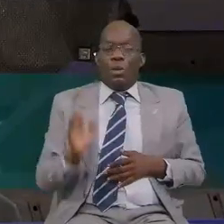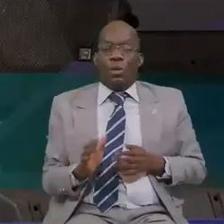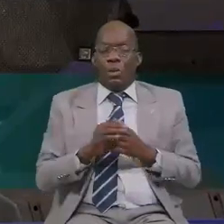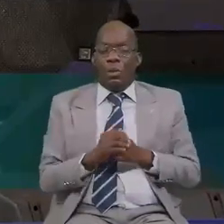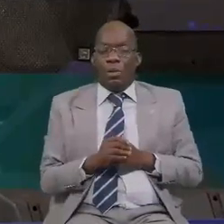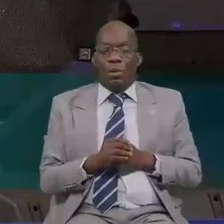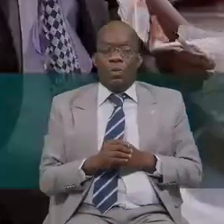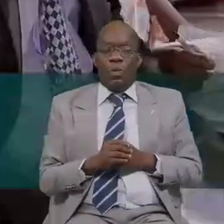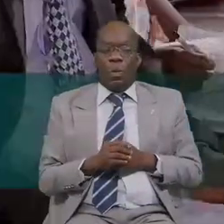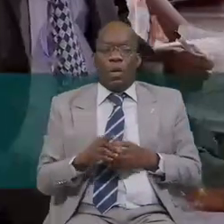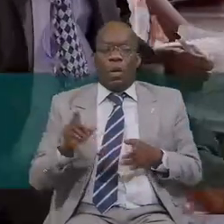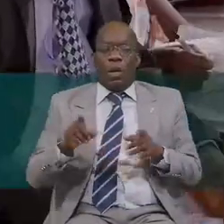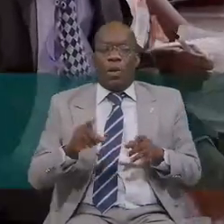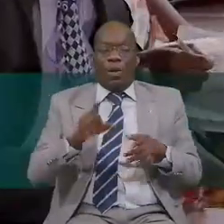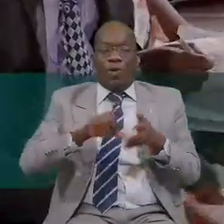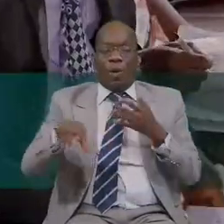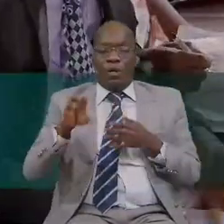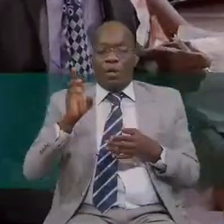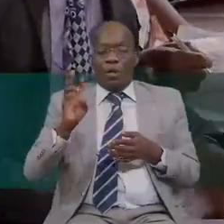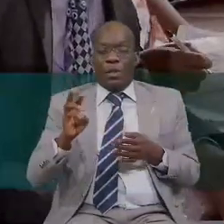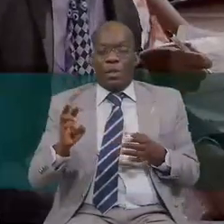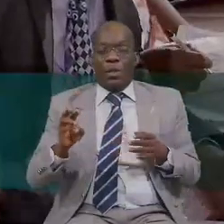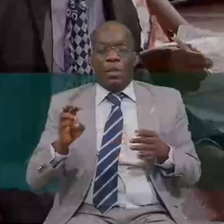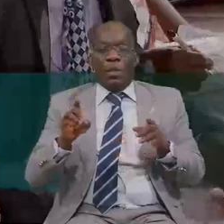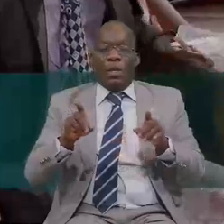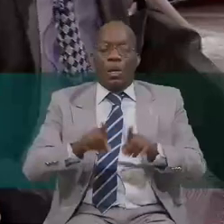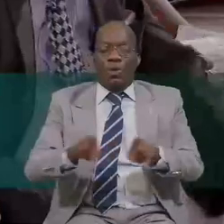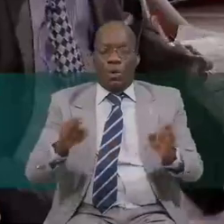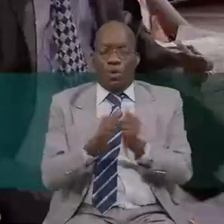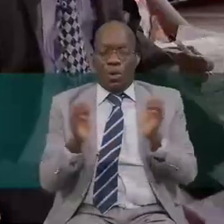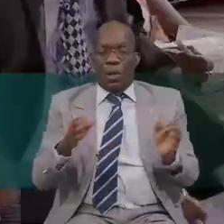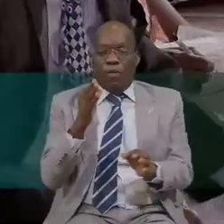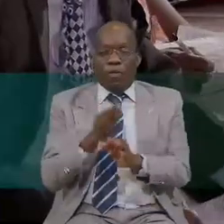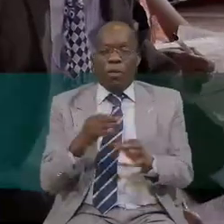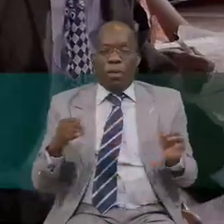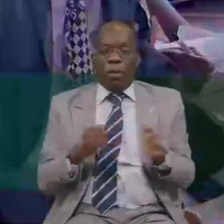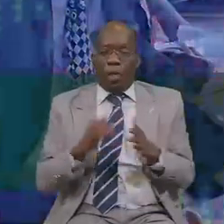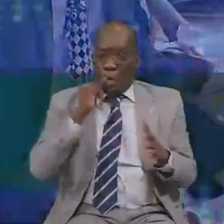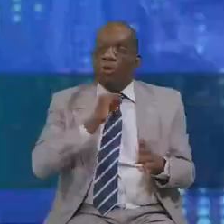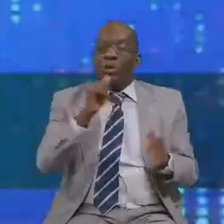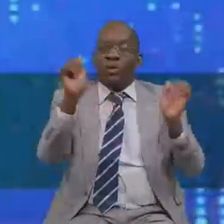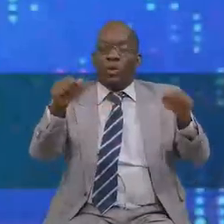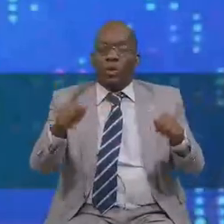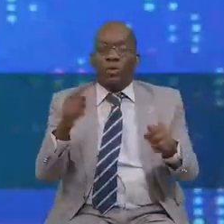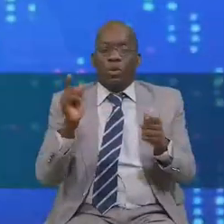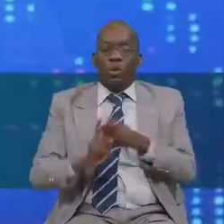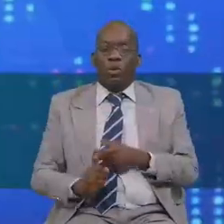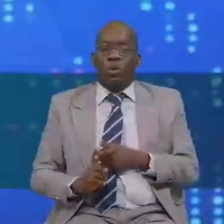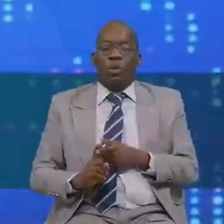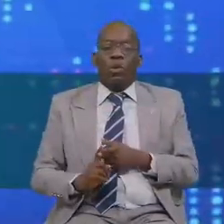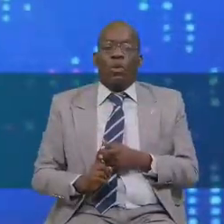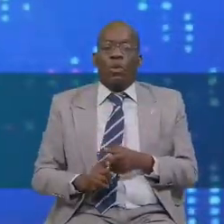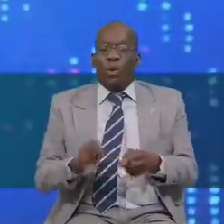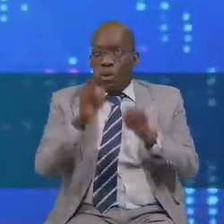Verset 6. Mais or, sans la foi, il est impossible d'être agréable à Dieu. Car il faut que celui qui s'approche de Dieu